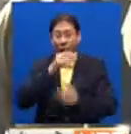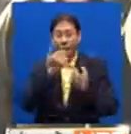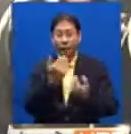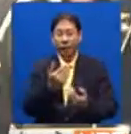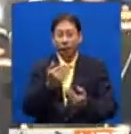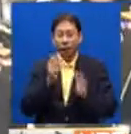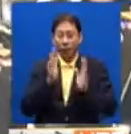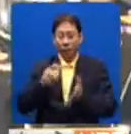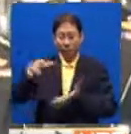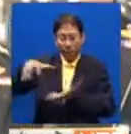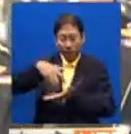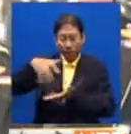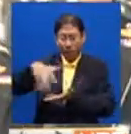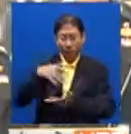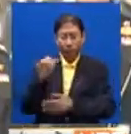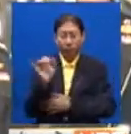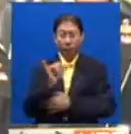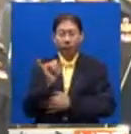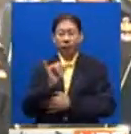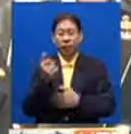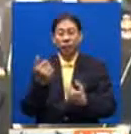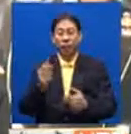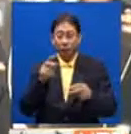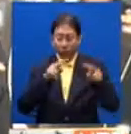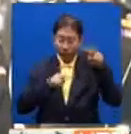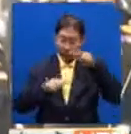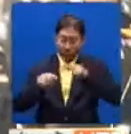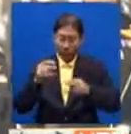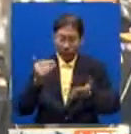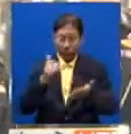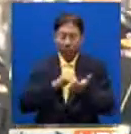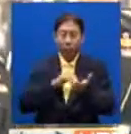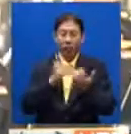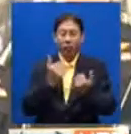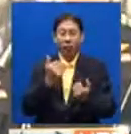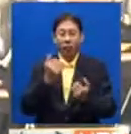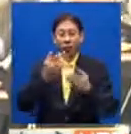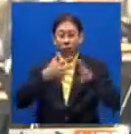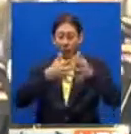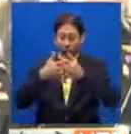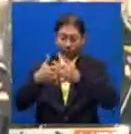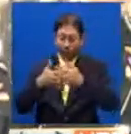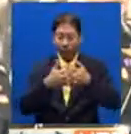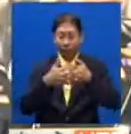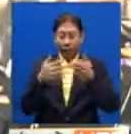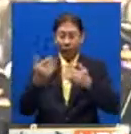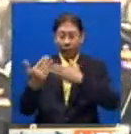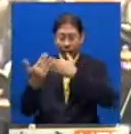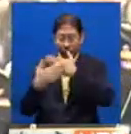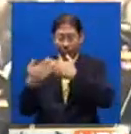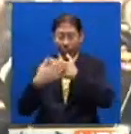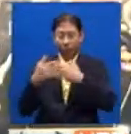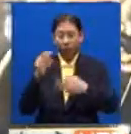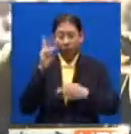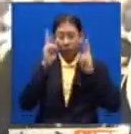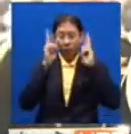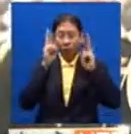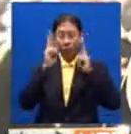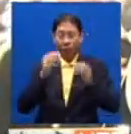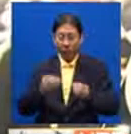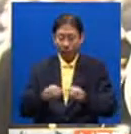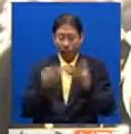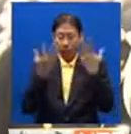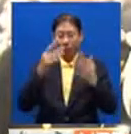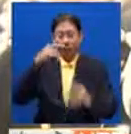ายังไม่ได้รับข้อมูลในเรื่องนี้ซึ่งต้องตรวจสอบอีกครั้งทั้งนี้แม้ว่าสหรัฐอเมริกาจะไม่ได้เตือนให้ระวังการก่อการร้ายในไท